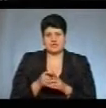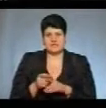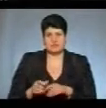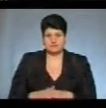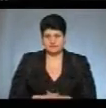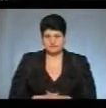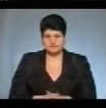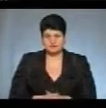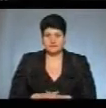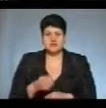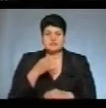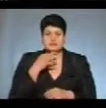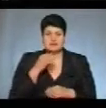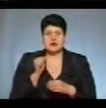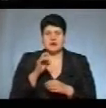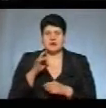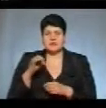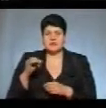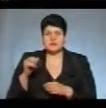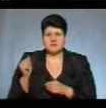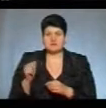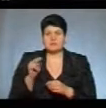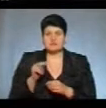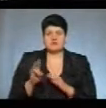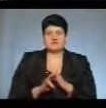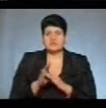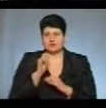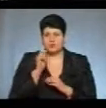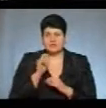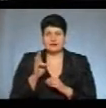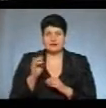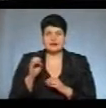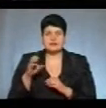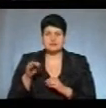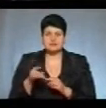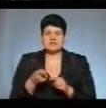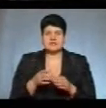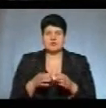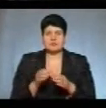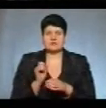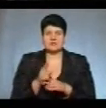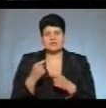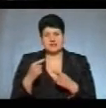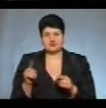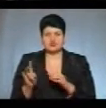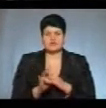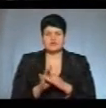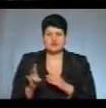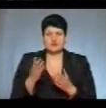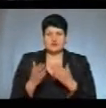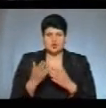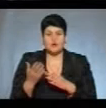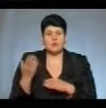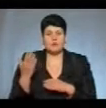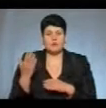Як повідомив архієпископ Тернопільський і Кременецький Православної церкви України Нестор, цій громаді призначить іншого священника, якщо